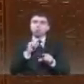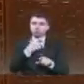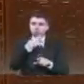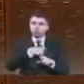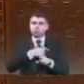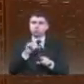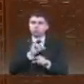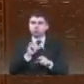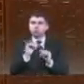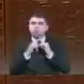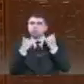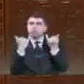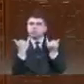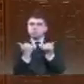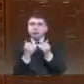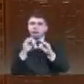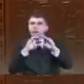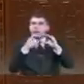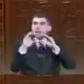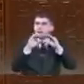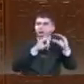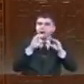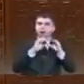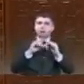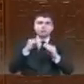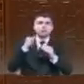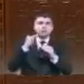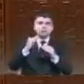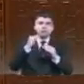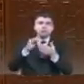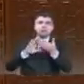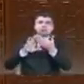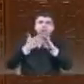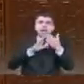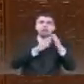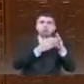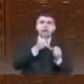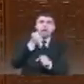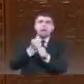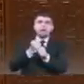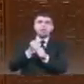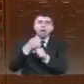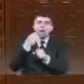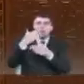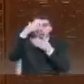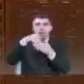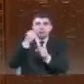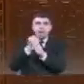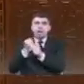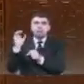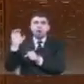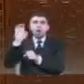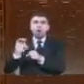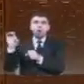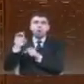محاضرات هناك لقاءات هناك دور كبير جداً تقوم به المجتمع المدني هذا الشيء كيفيش وزدناها الآن نسعنا الدائرة